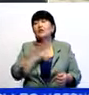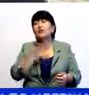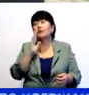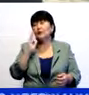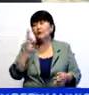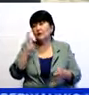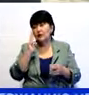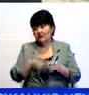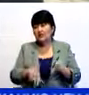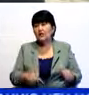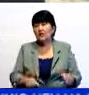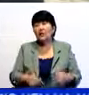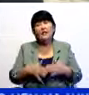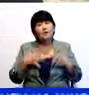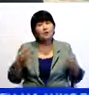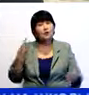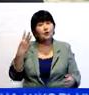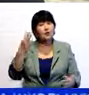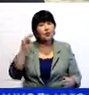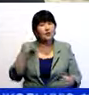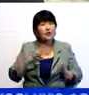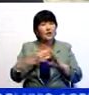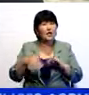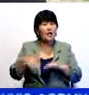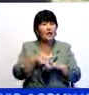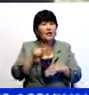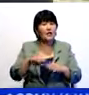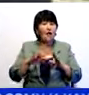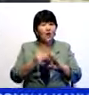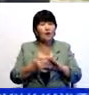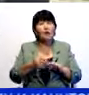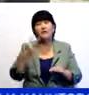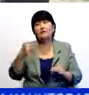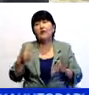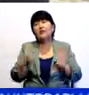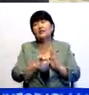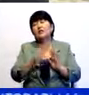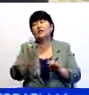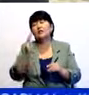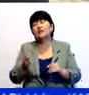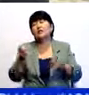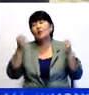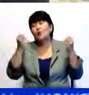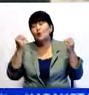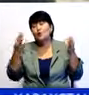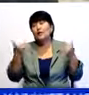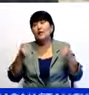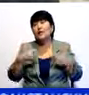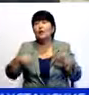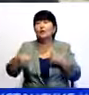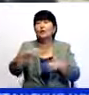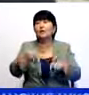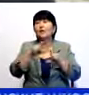будут завершены. Свыше 4000 населения этих аулов, 26 социальных, культурных и